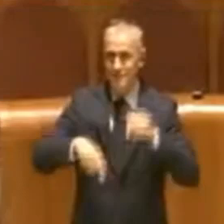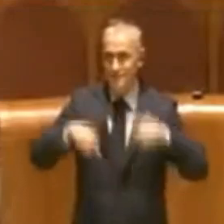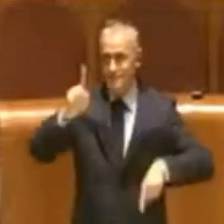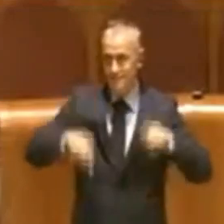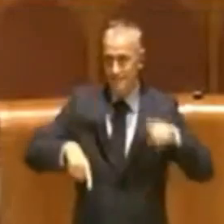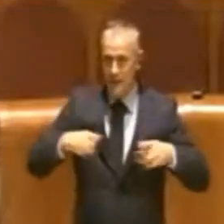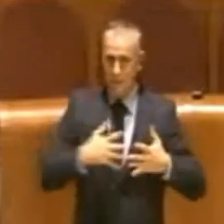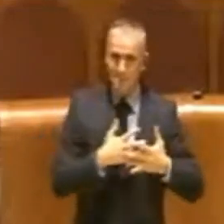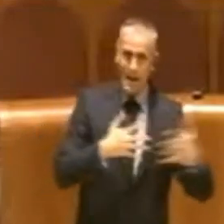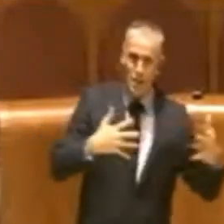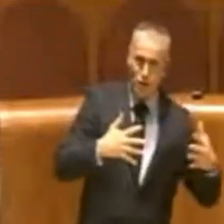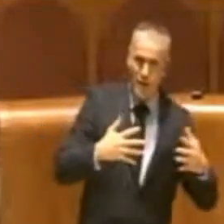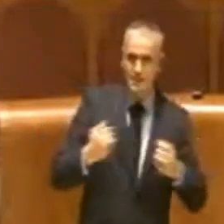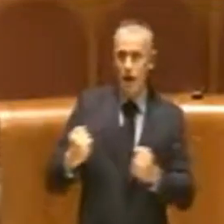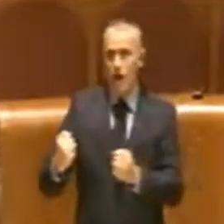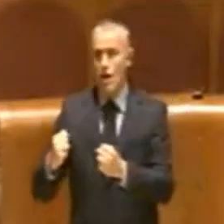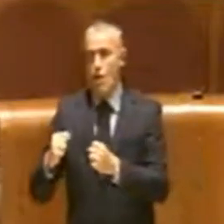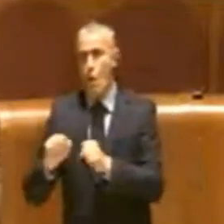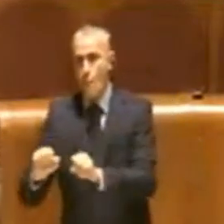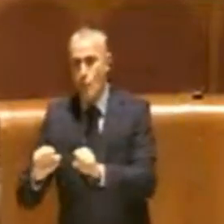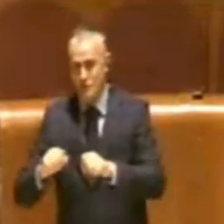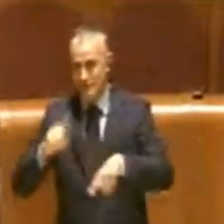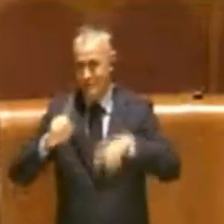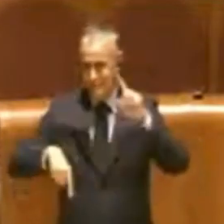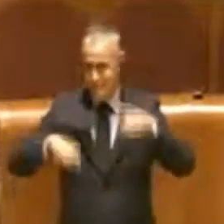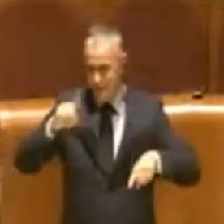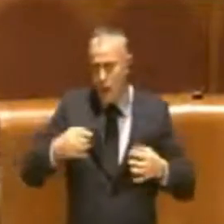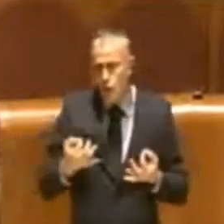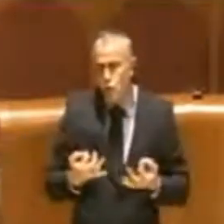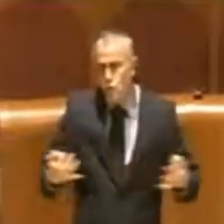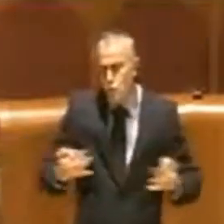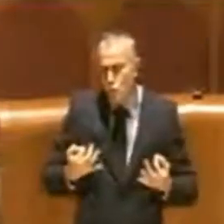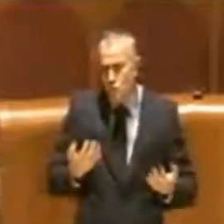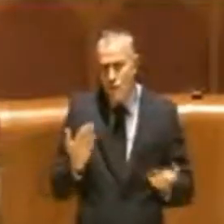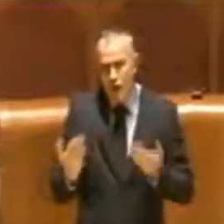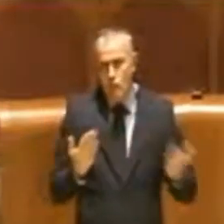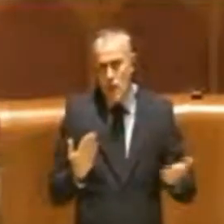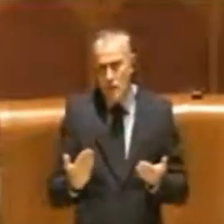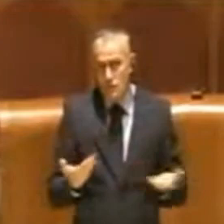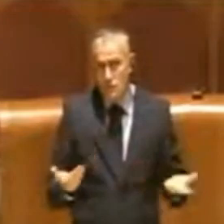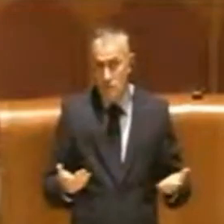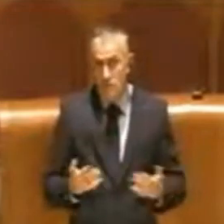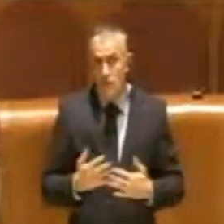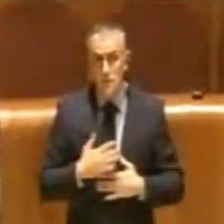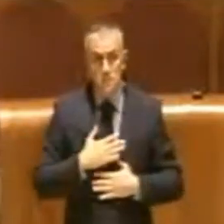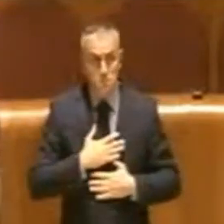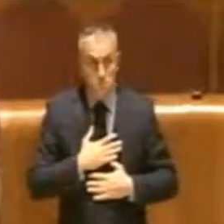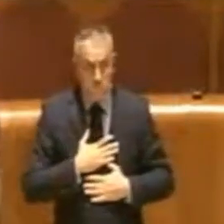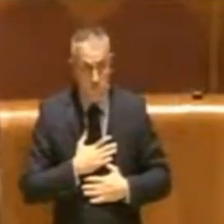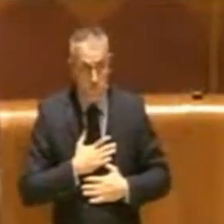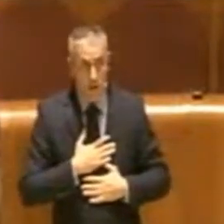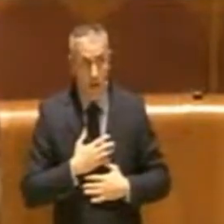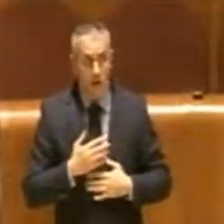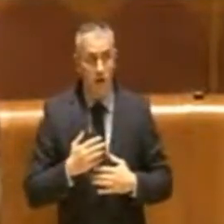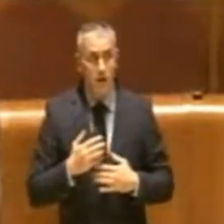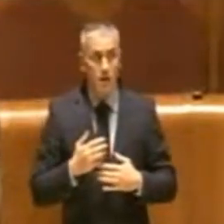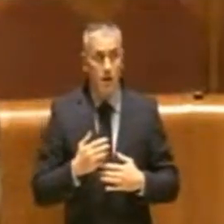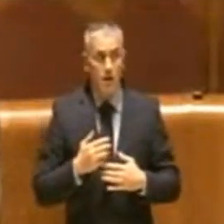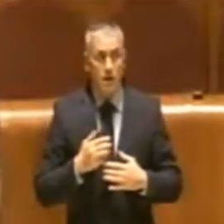però sicuramente è importante valutarli. E proprio su questo, quindi, per comprendere